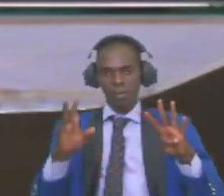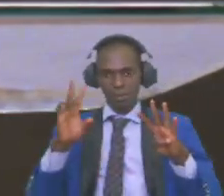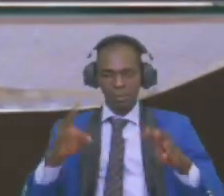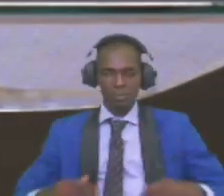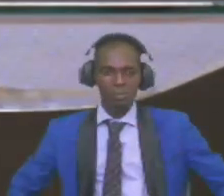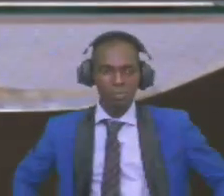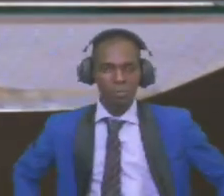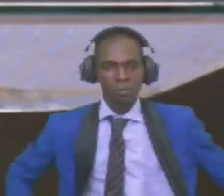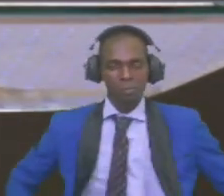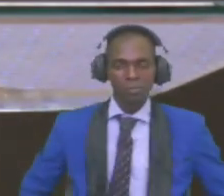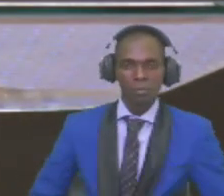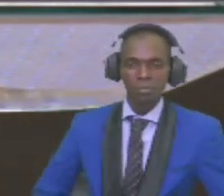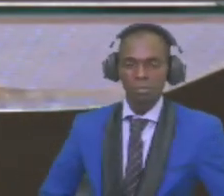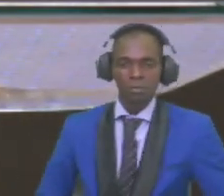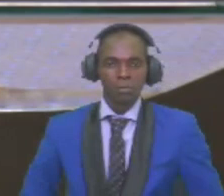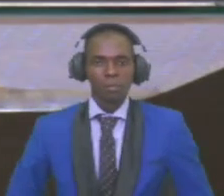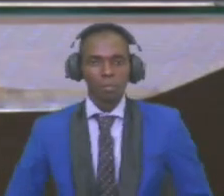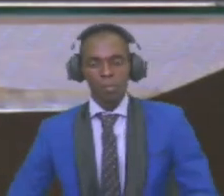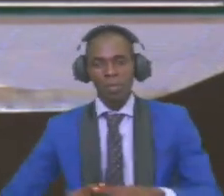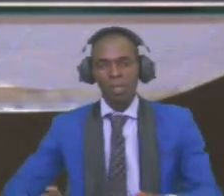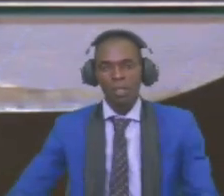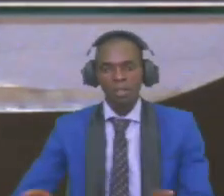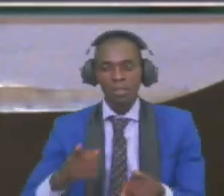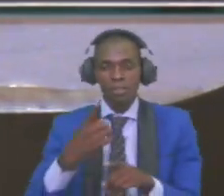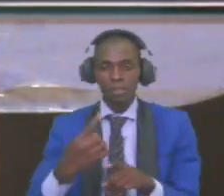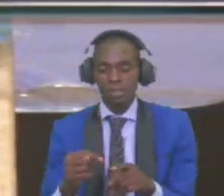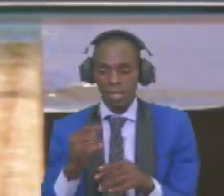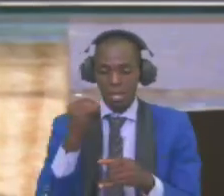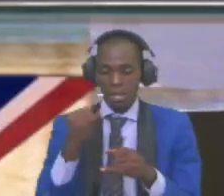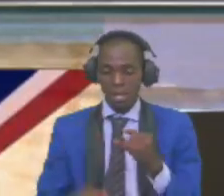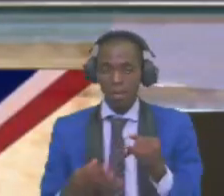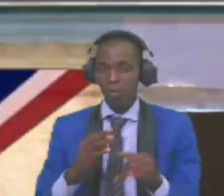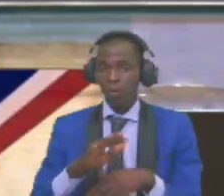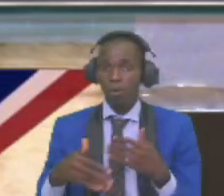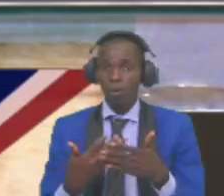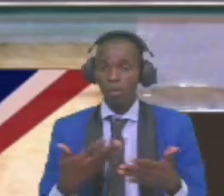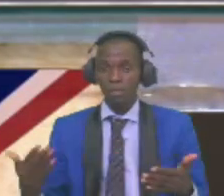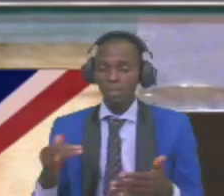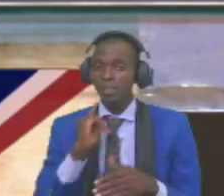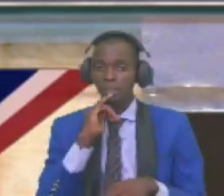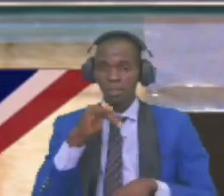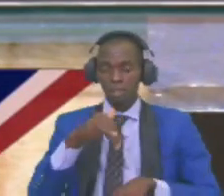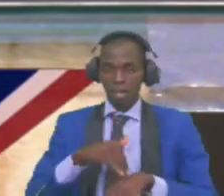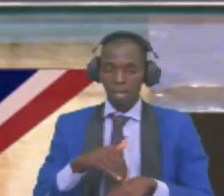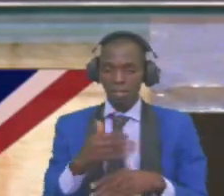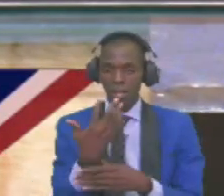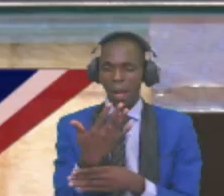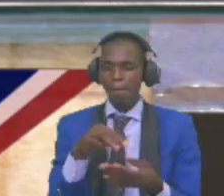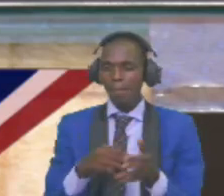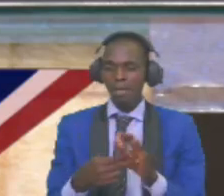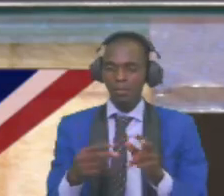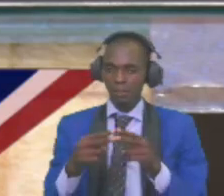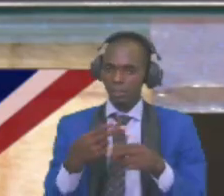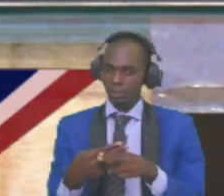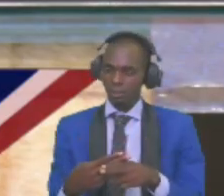versé c'est la fin de toute chose est proche soyez donc